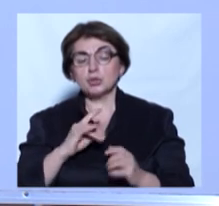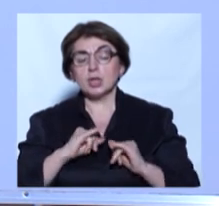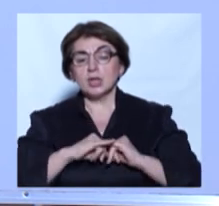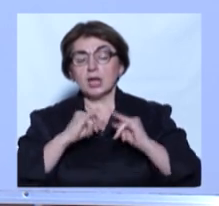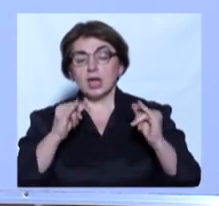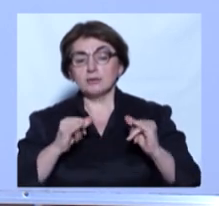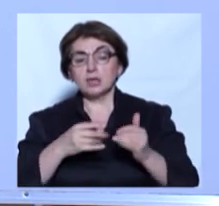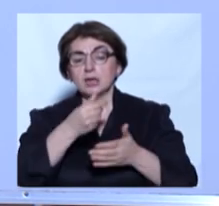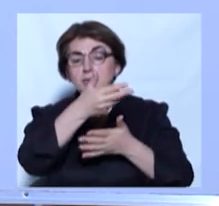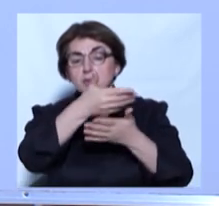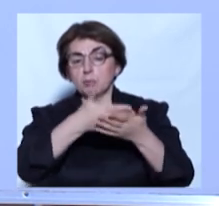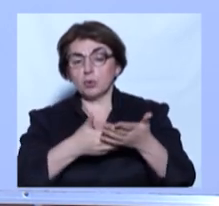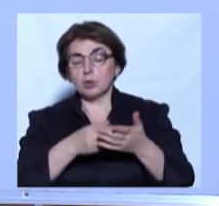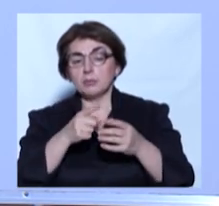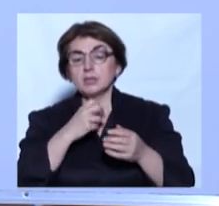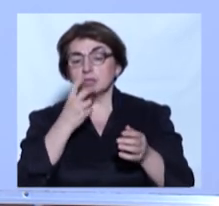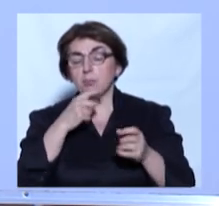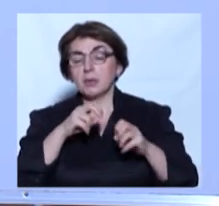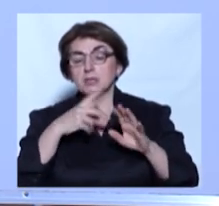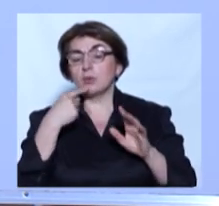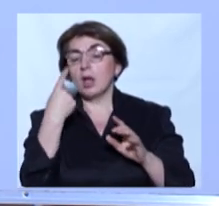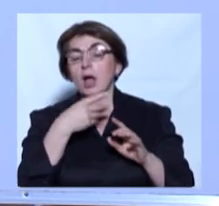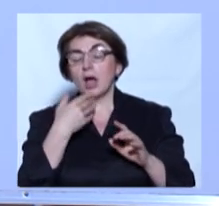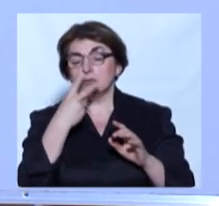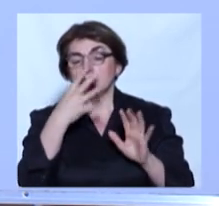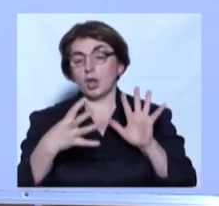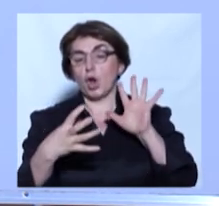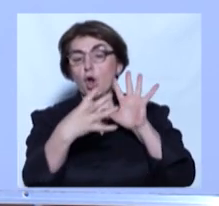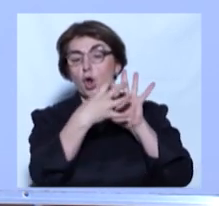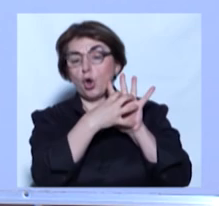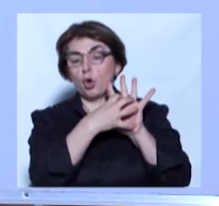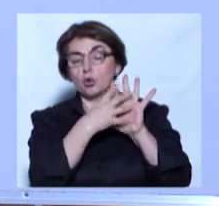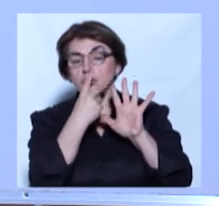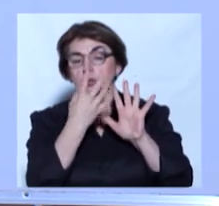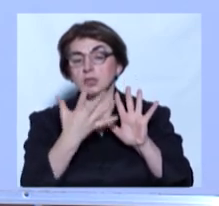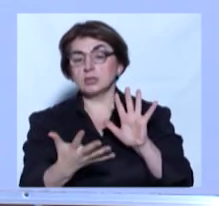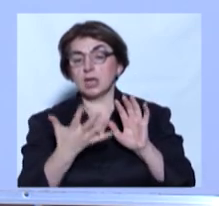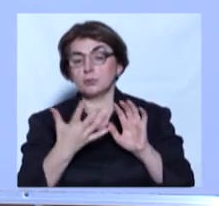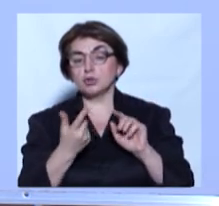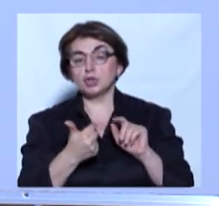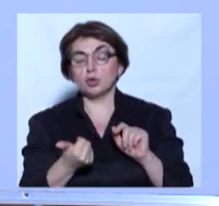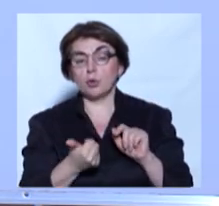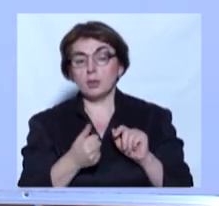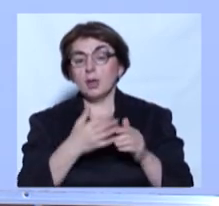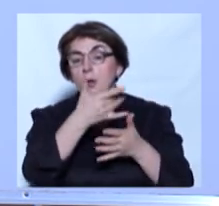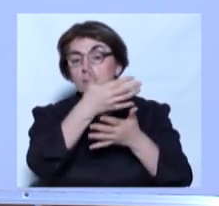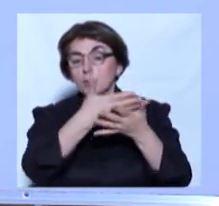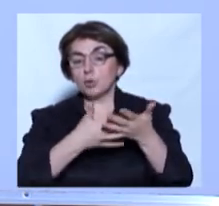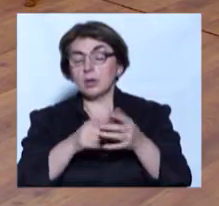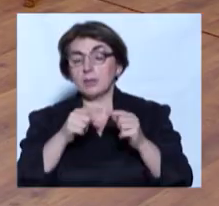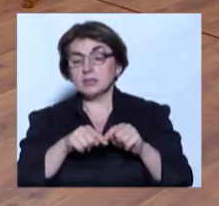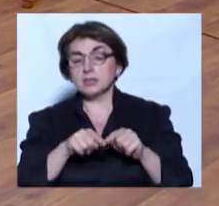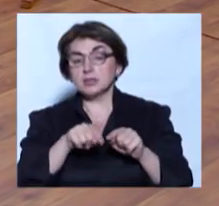მე ასევე გაჩვენებთ მის ლოგოს, რომ თქვენთვის უფრო თვალნათლივ წარმოჩინდეს, თუ რომელ პროგრამაზე მაქვს